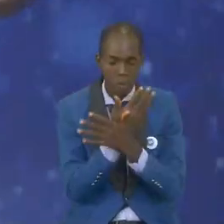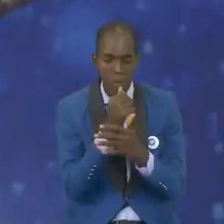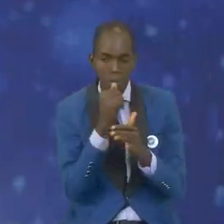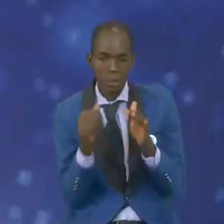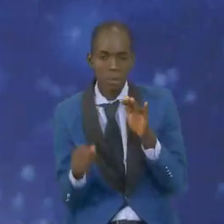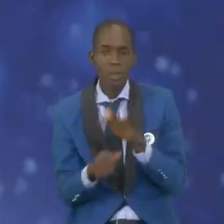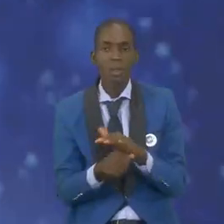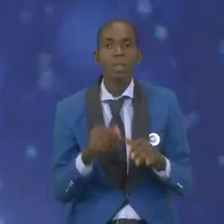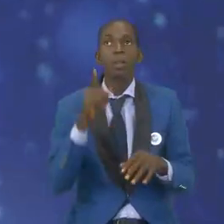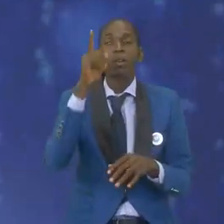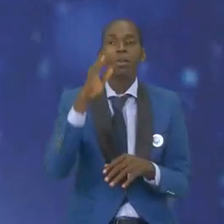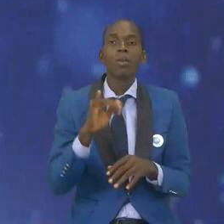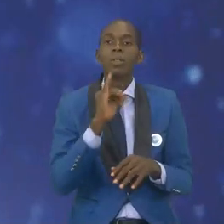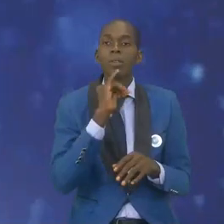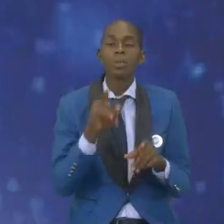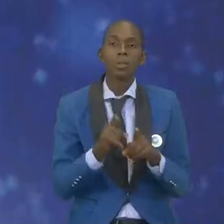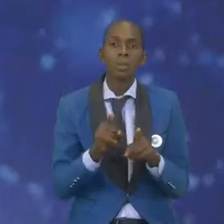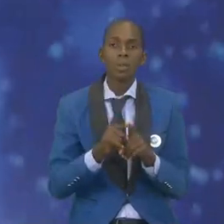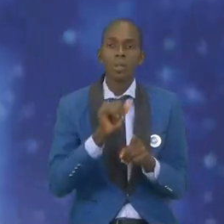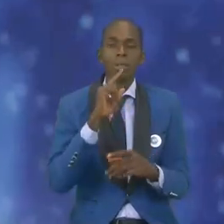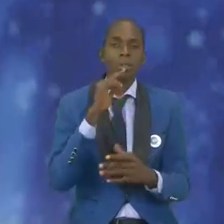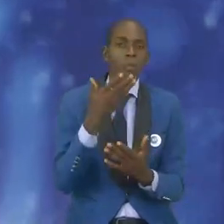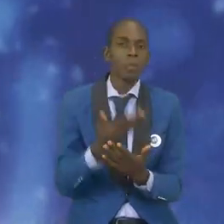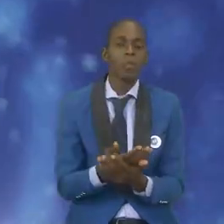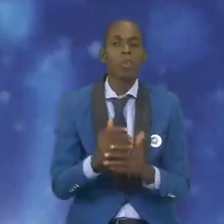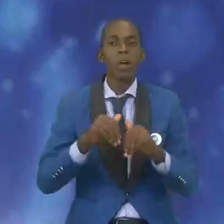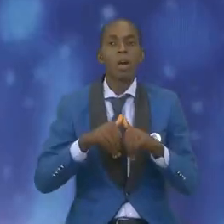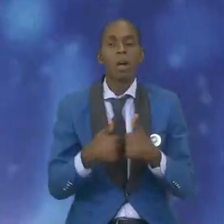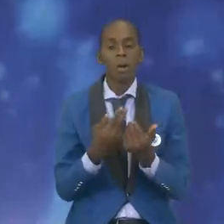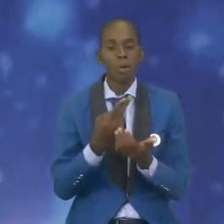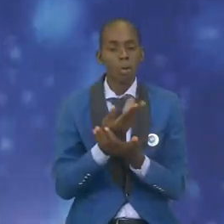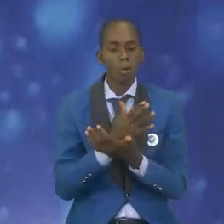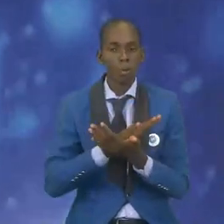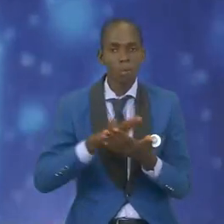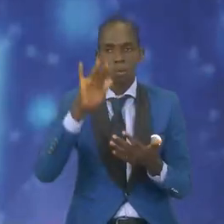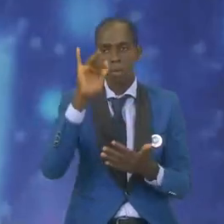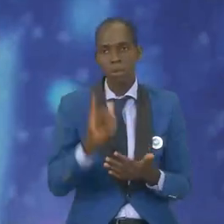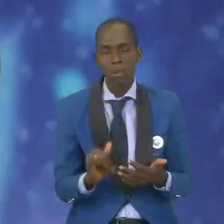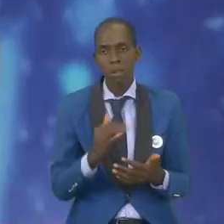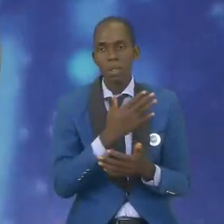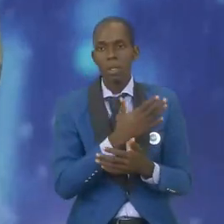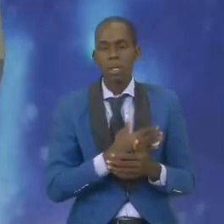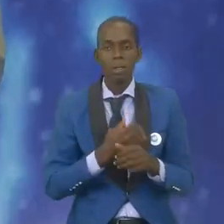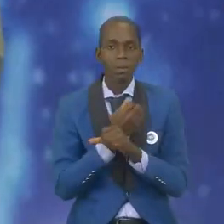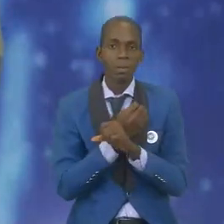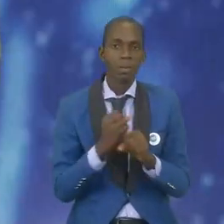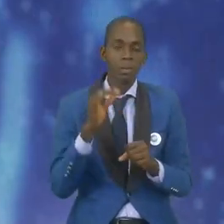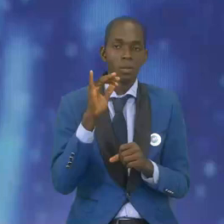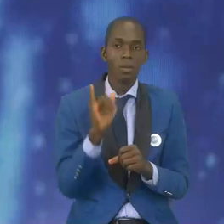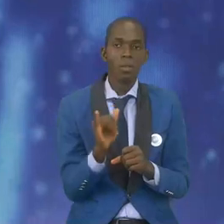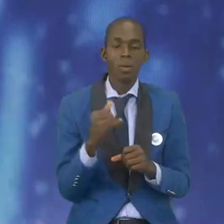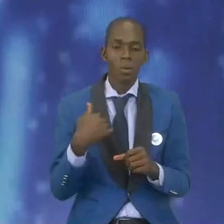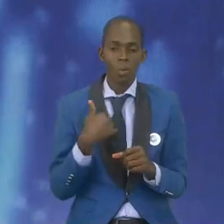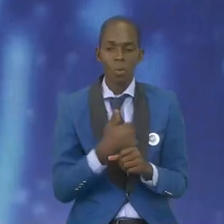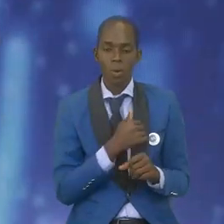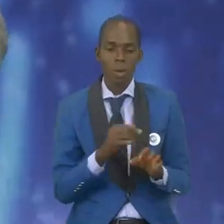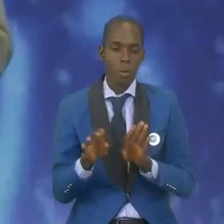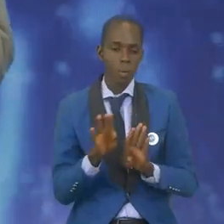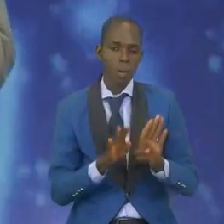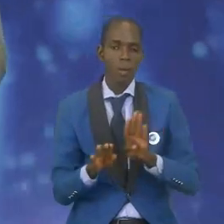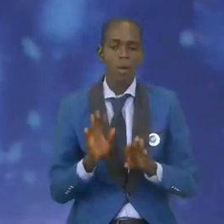en privé, dans le secret, dans les ténèbres. Dieu l'est aussi, que nous avons eu envers vous, qui croyez une conduite